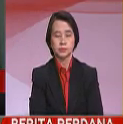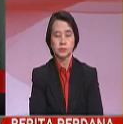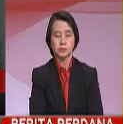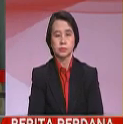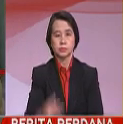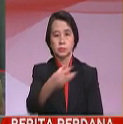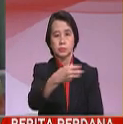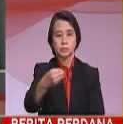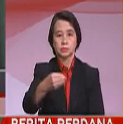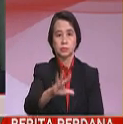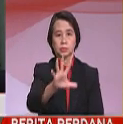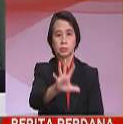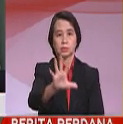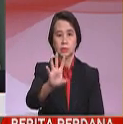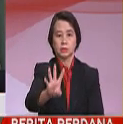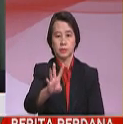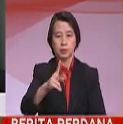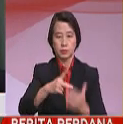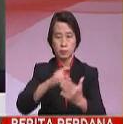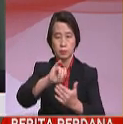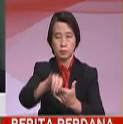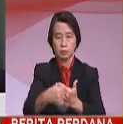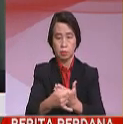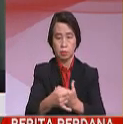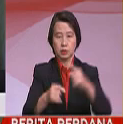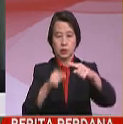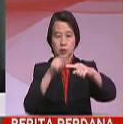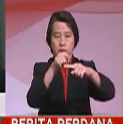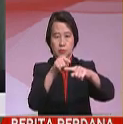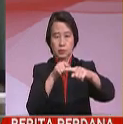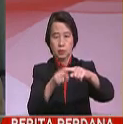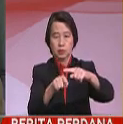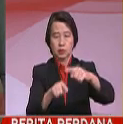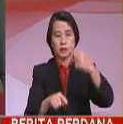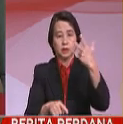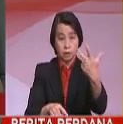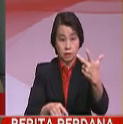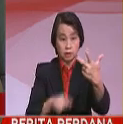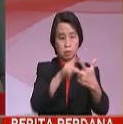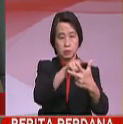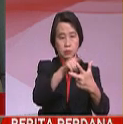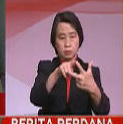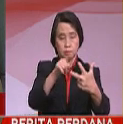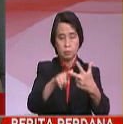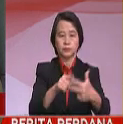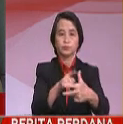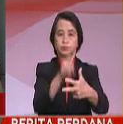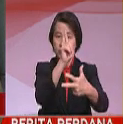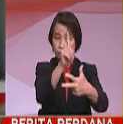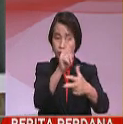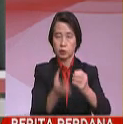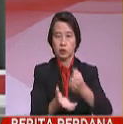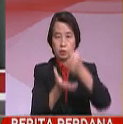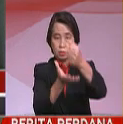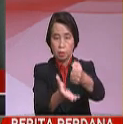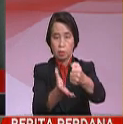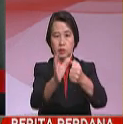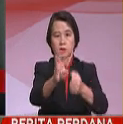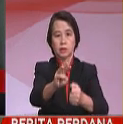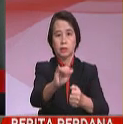Dan 54 projek itu terbahagi kepada 3 bahagian. Yang pertama ialah dana